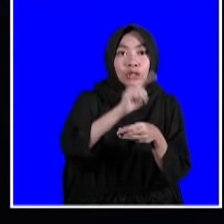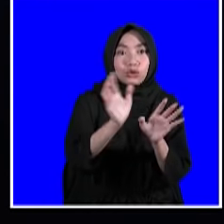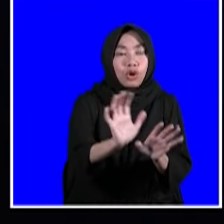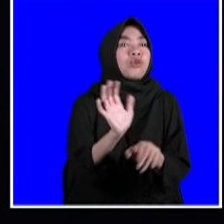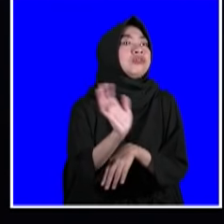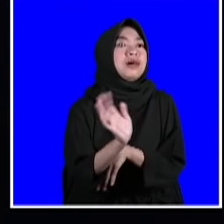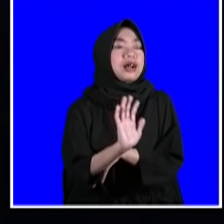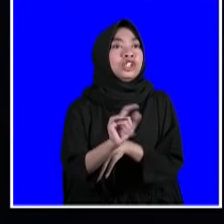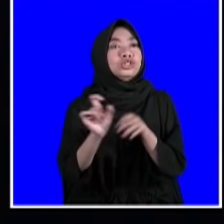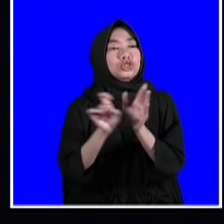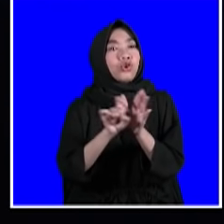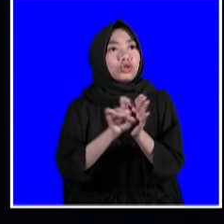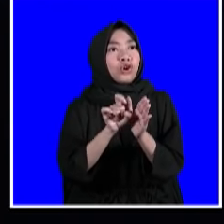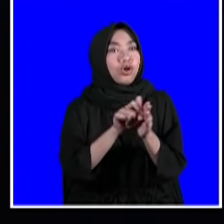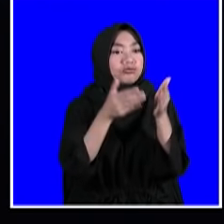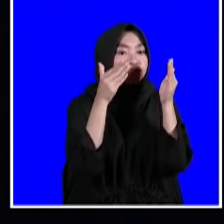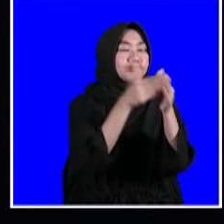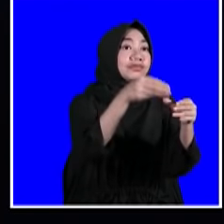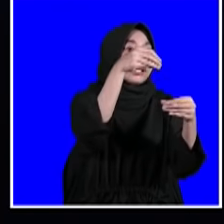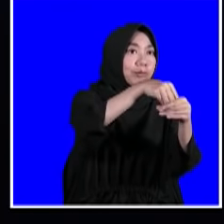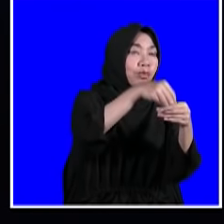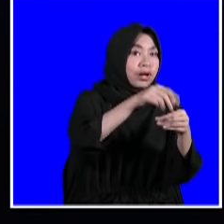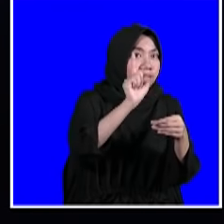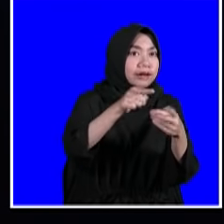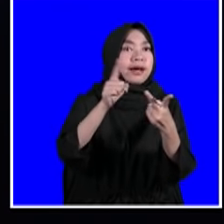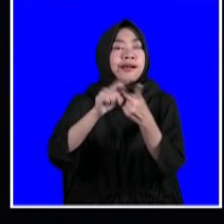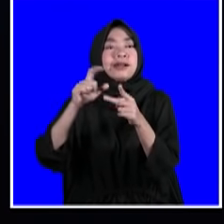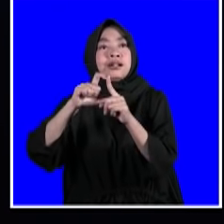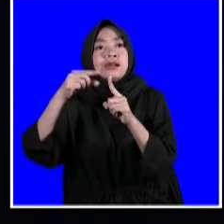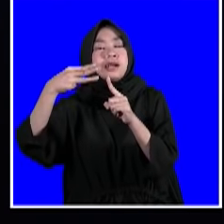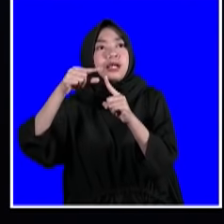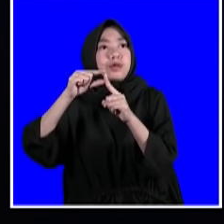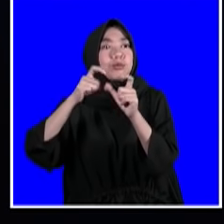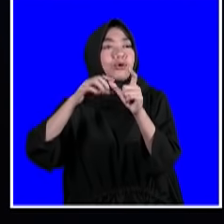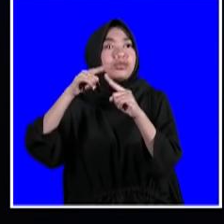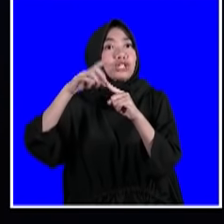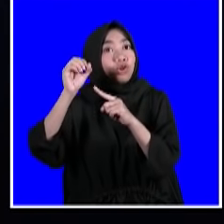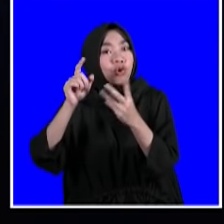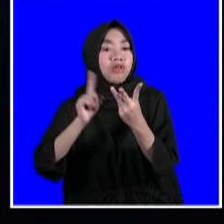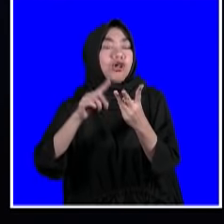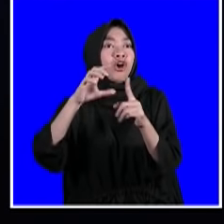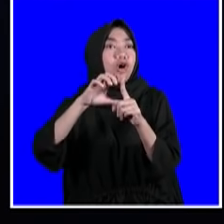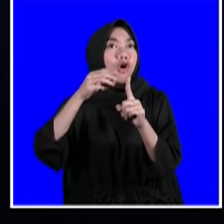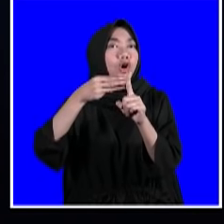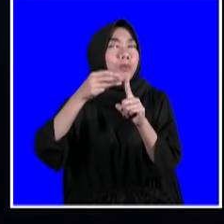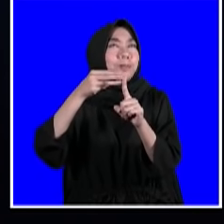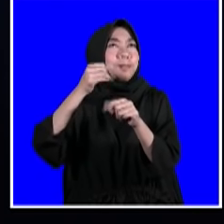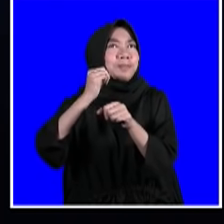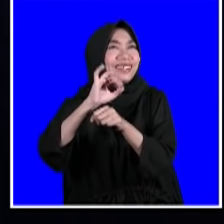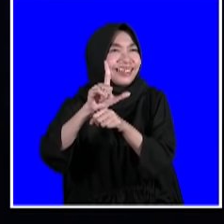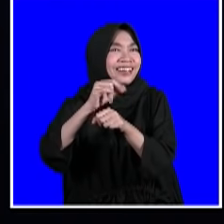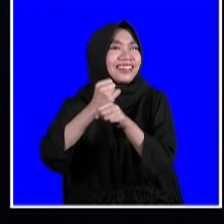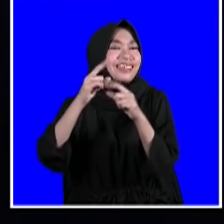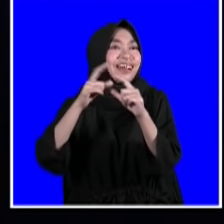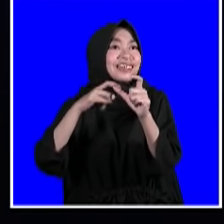Contohnya, Anda punya tabungan, Anda punya deposito, Anda punya obligasi, dan Anda punya reksadana, juga Anda